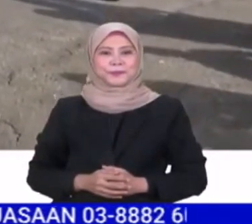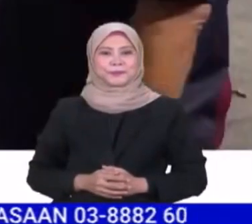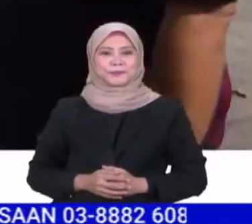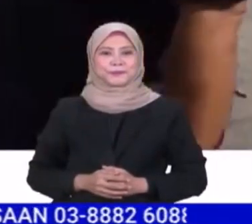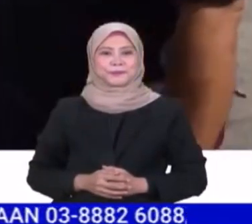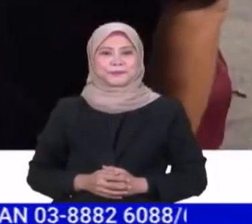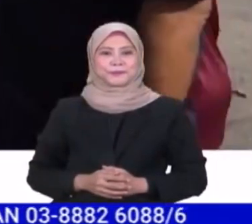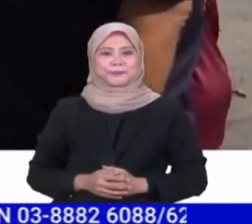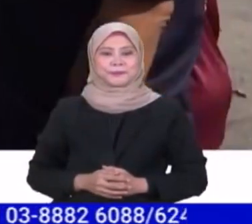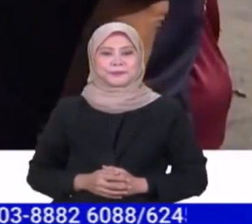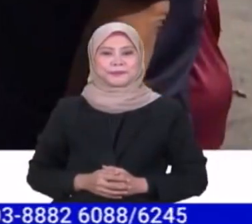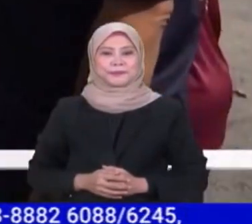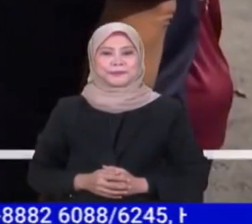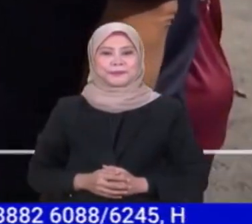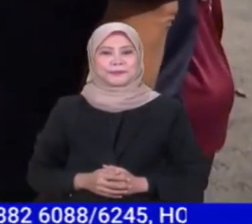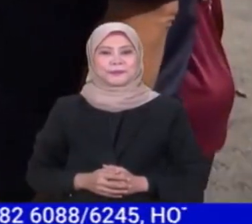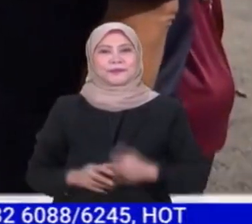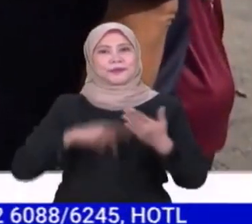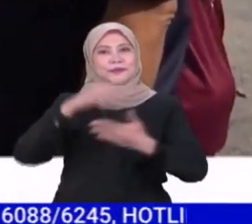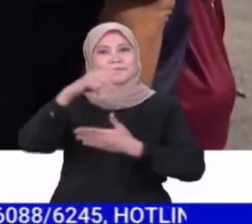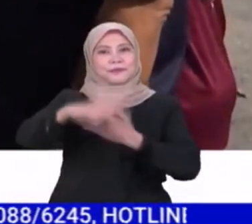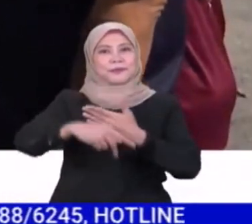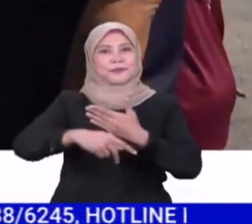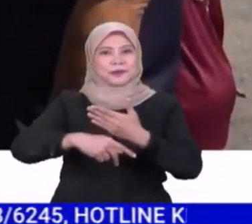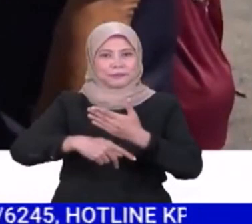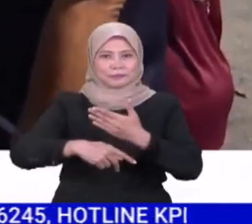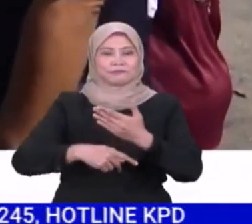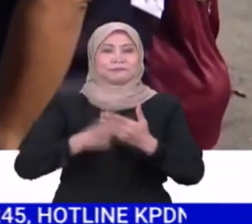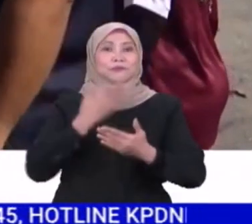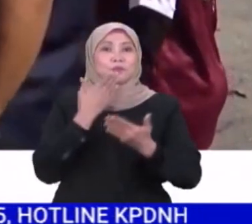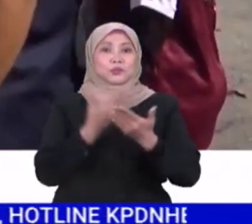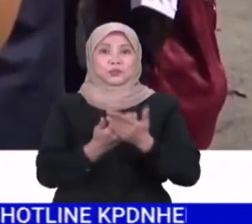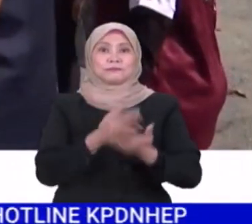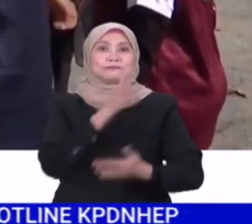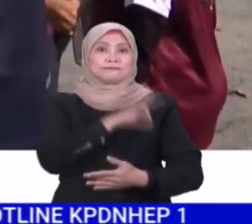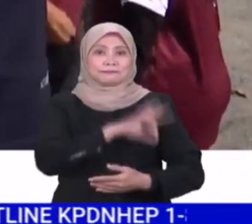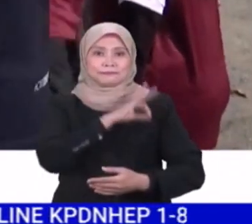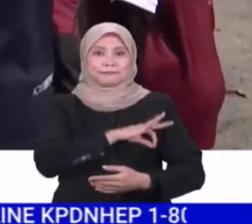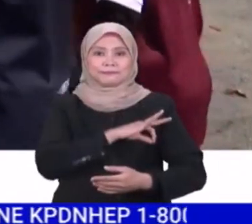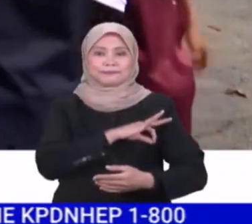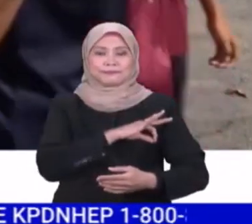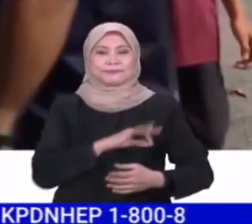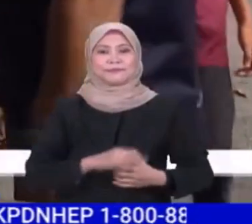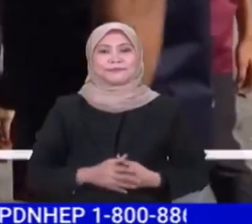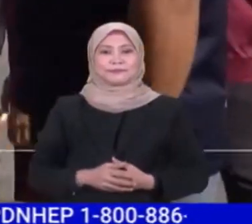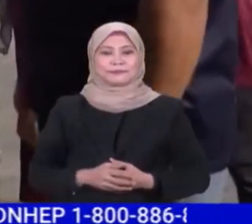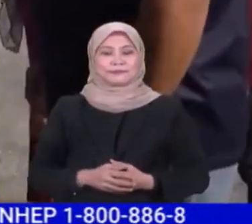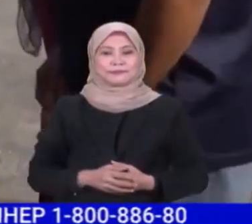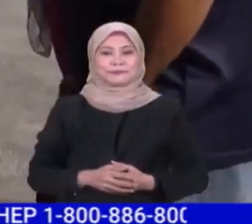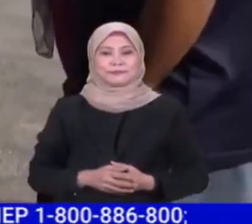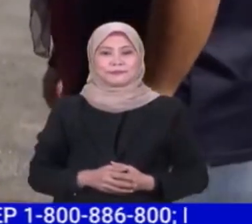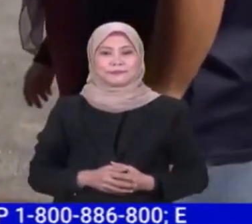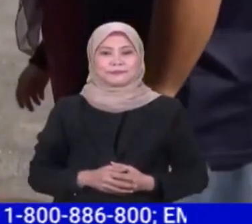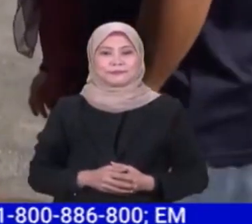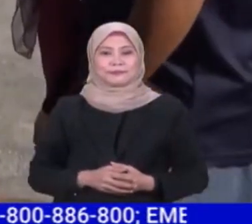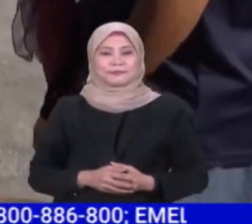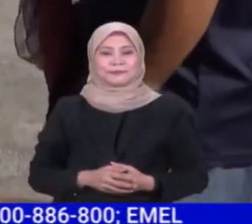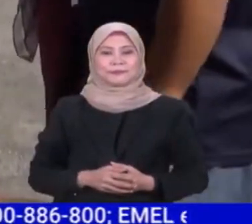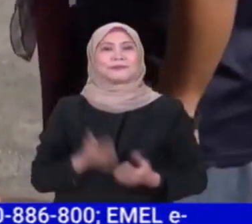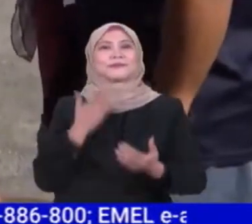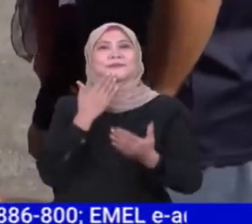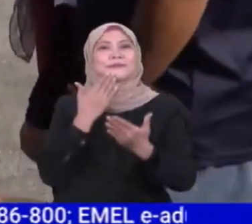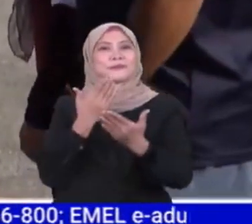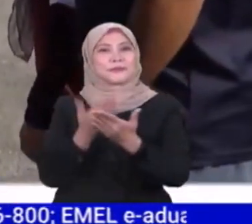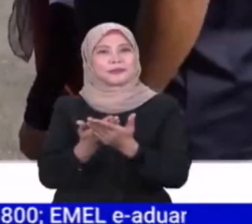Indonesia satu program yang begitu Bang bagi faedah dan juga ambruk begitu baik